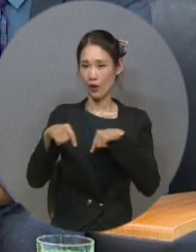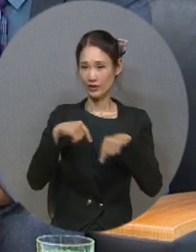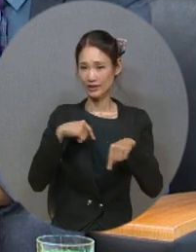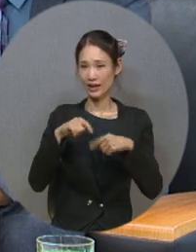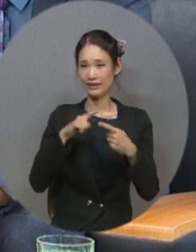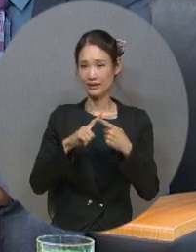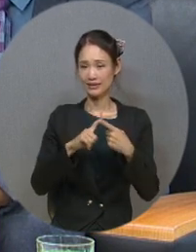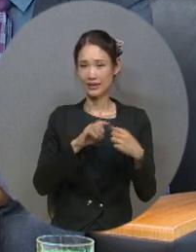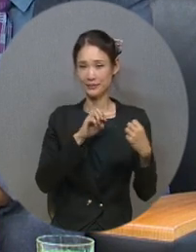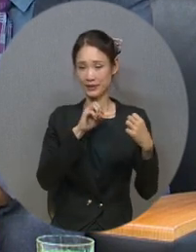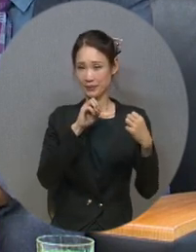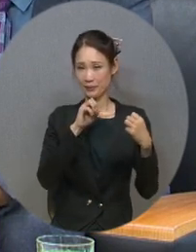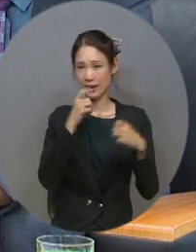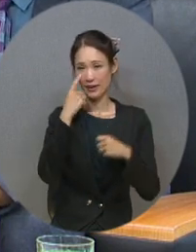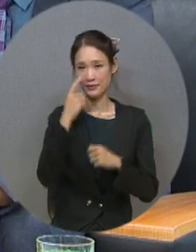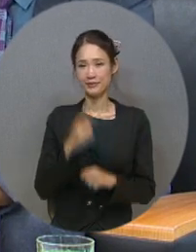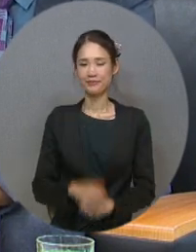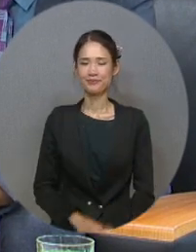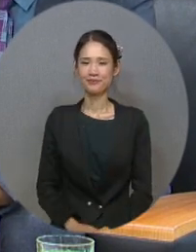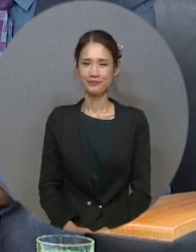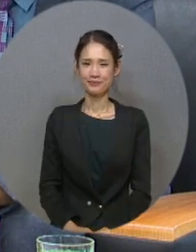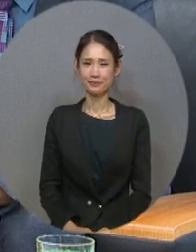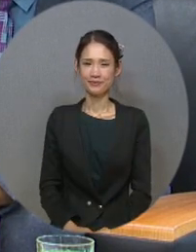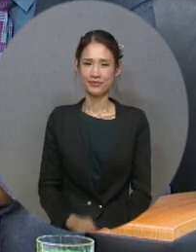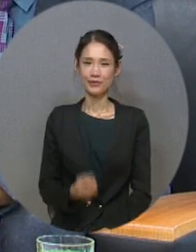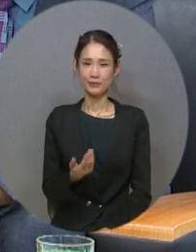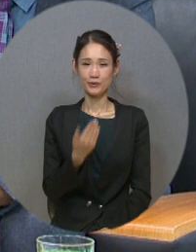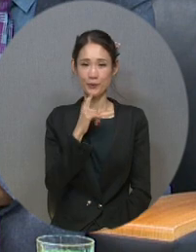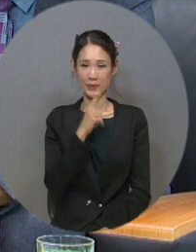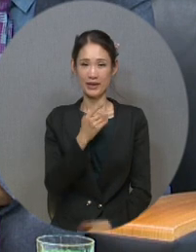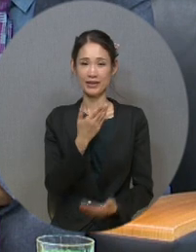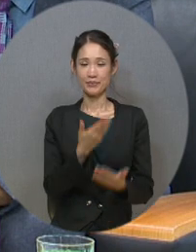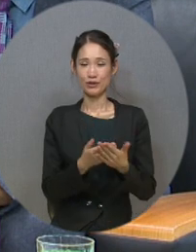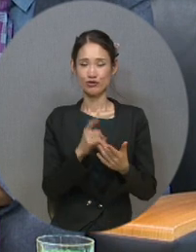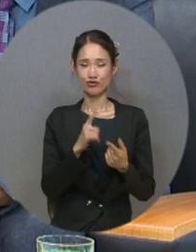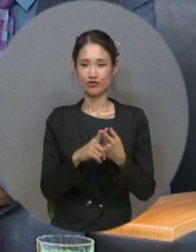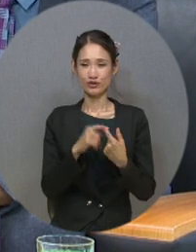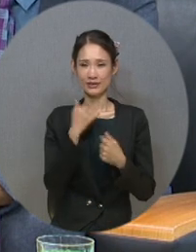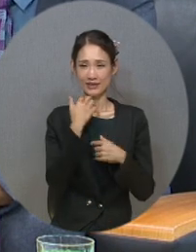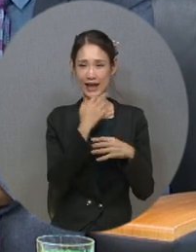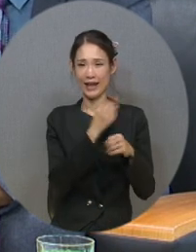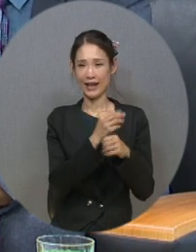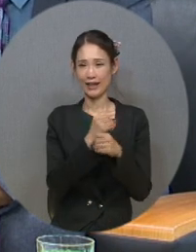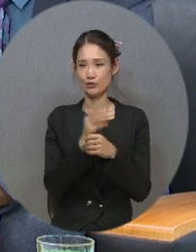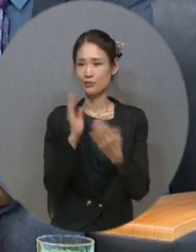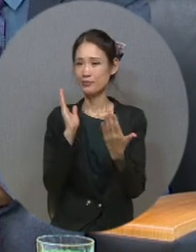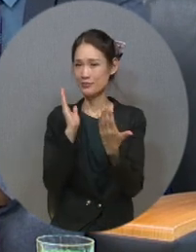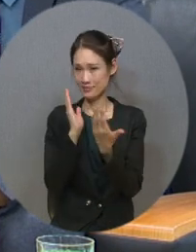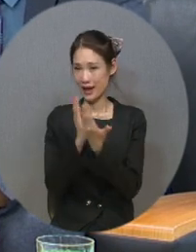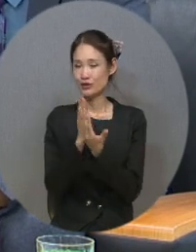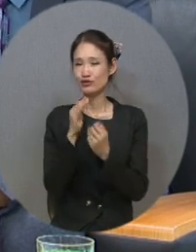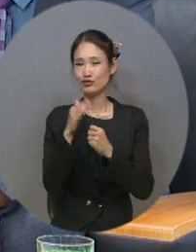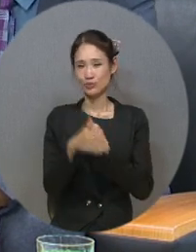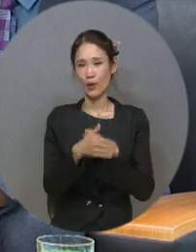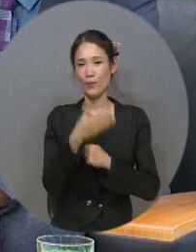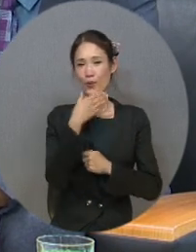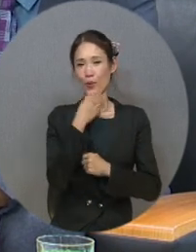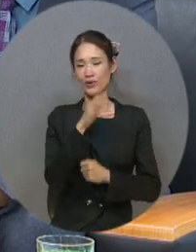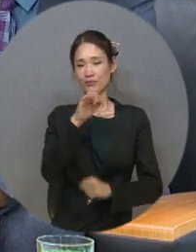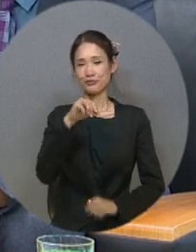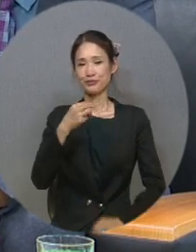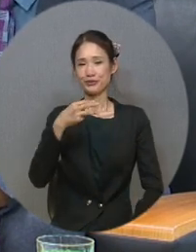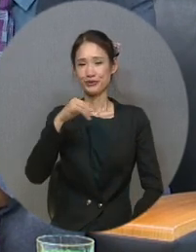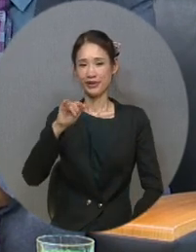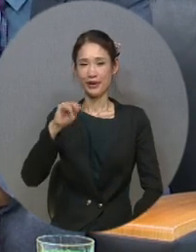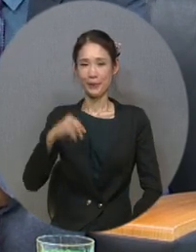이야기는 한번 나눠보겠습니다. 방금 말씀하신 생애 주기별 뭐 맞춤형 복지 플랫폼에 대해서 말씀을